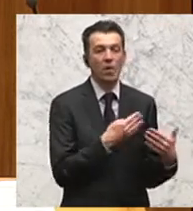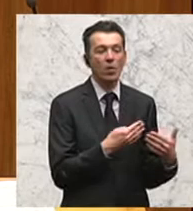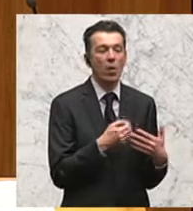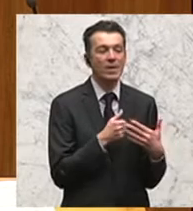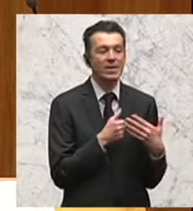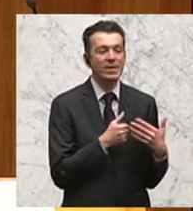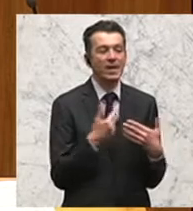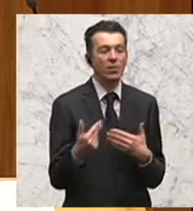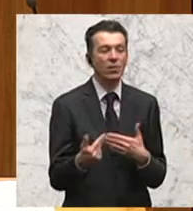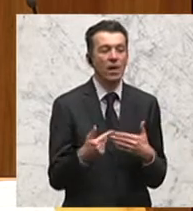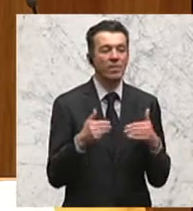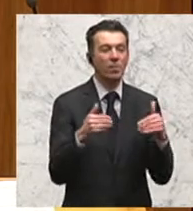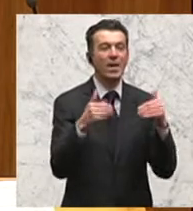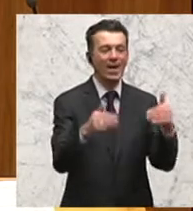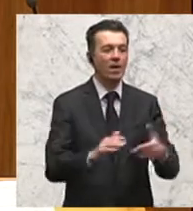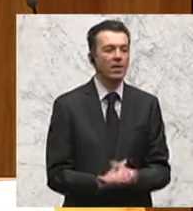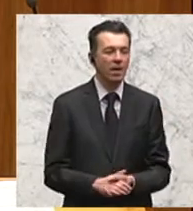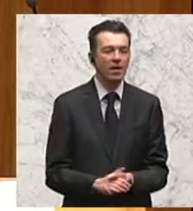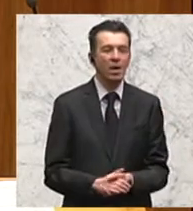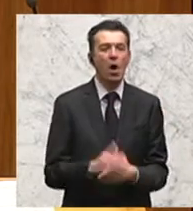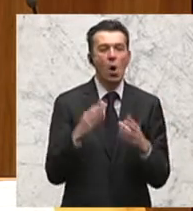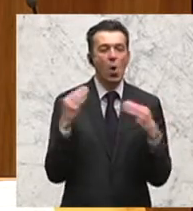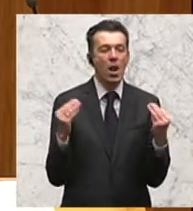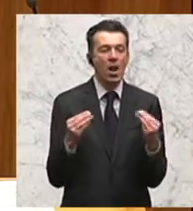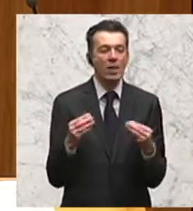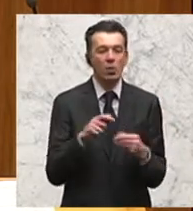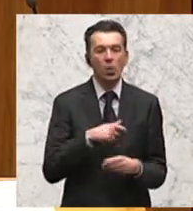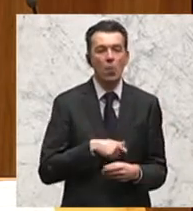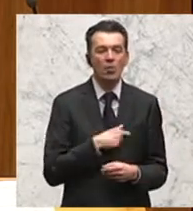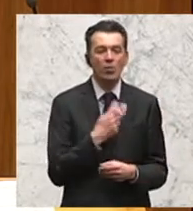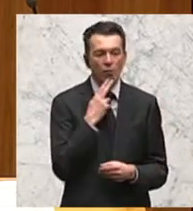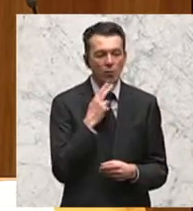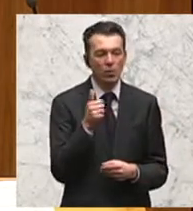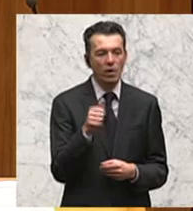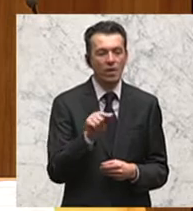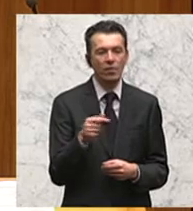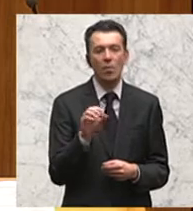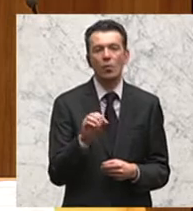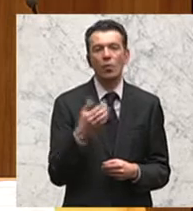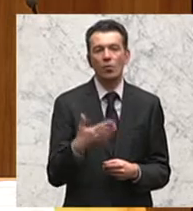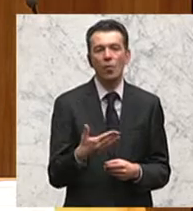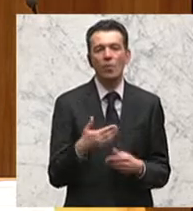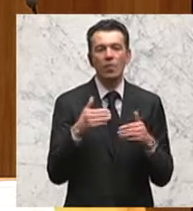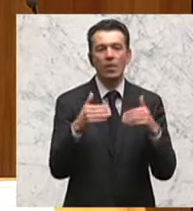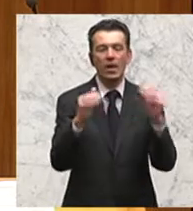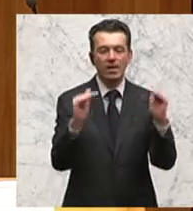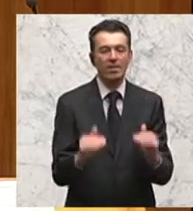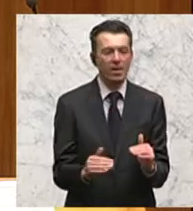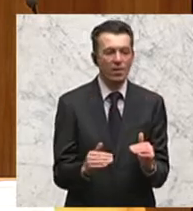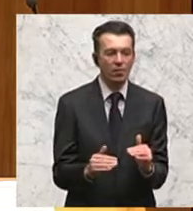2,936 Milliarden Euro. Bei den Niederlanden wollte die Kommission auf 1,050 Milliarden Euro senken und geworden sind